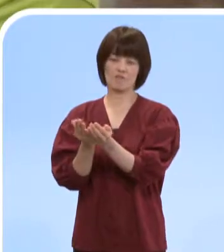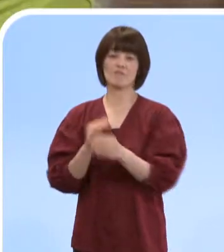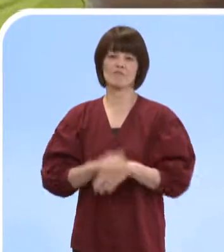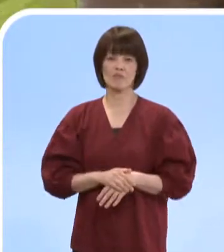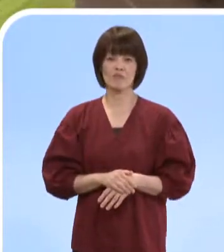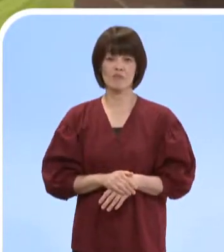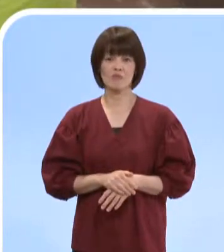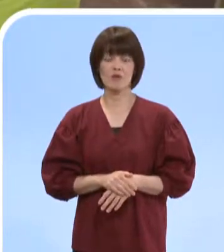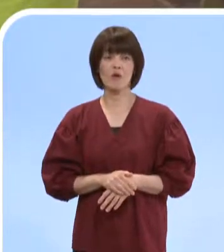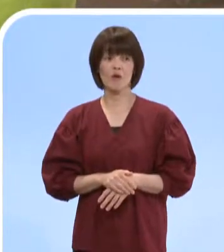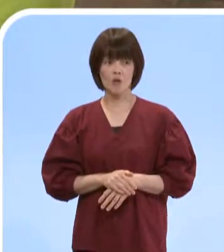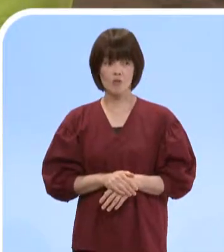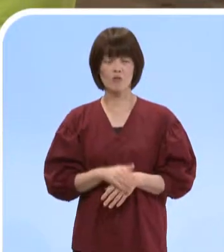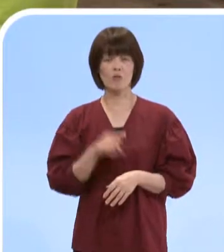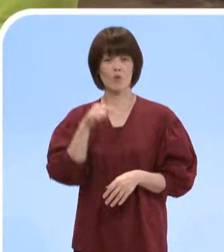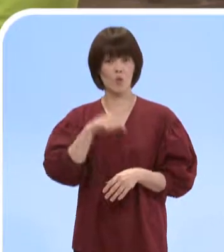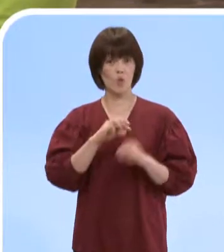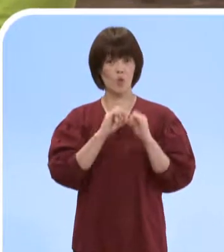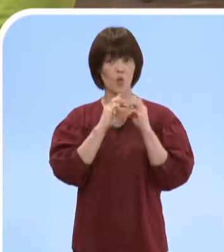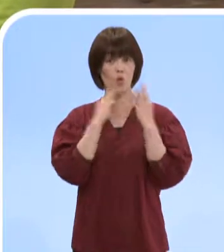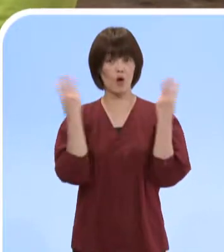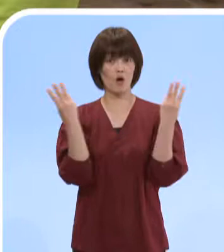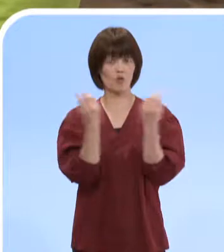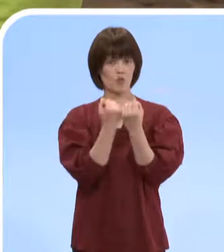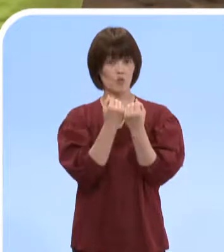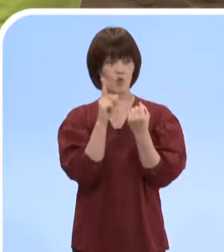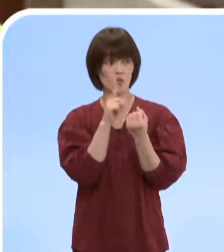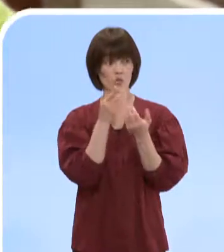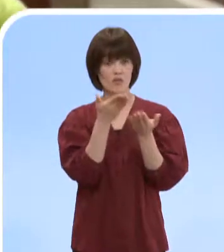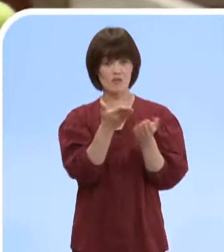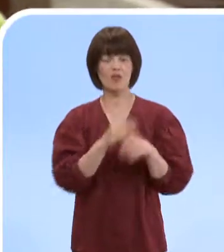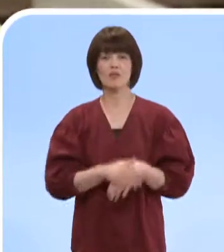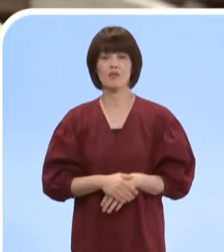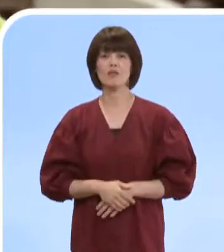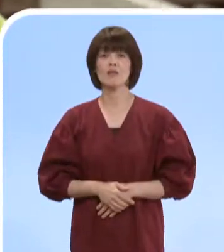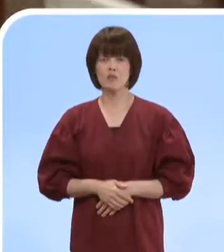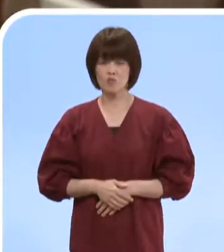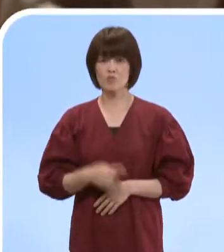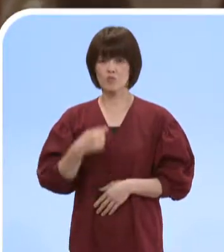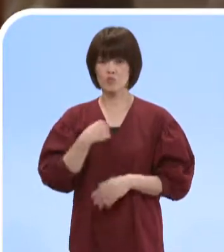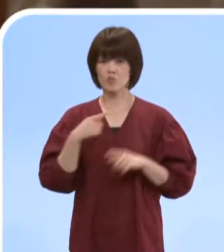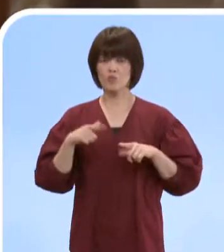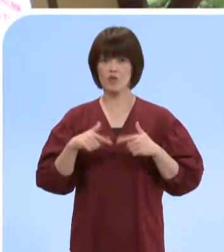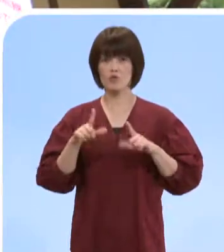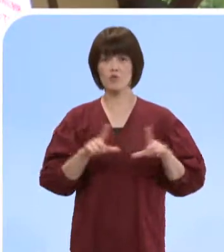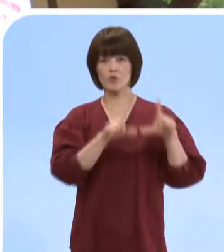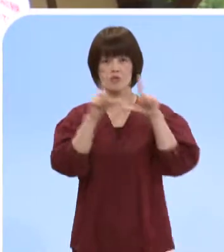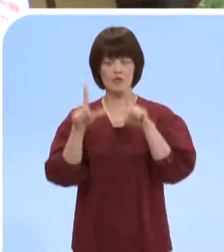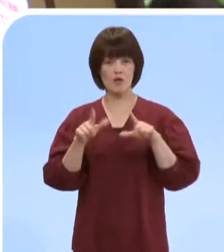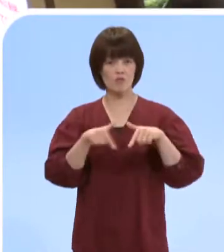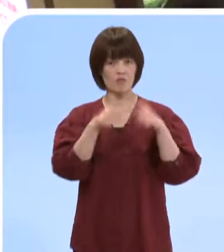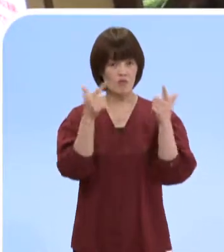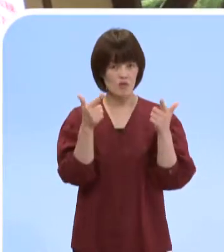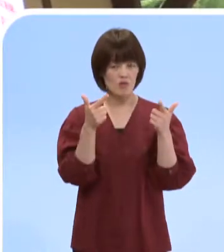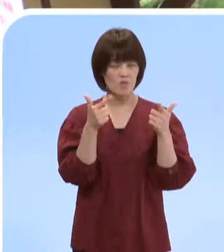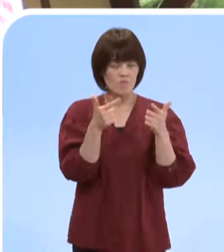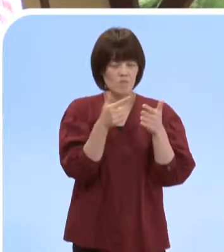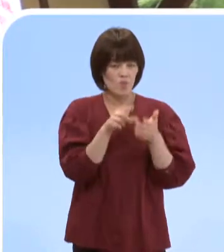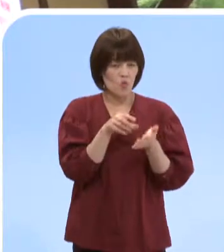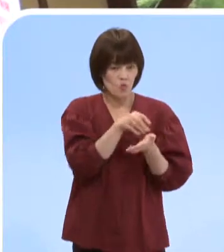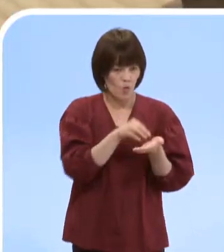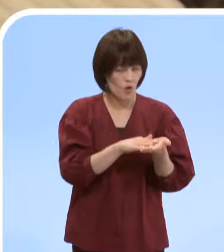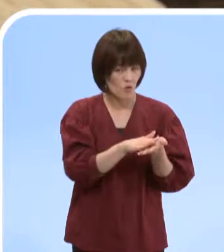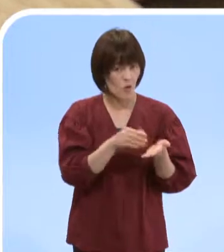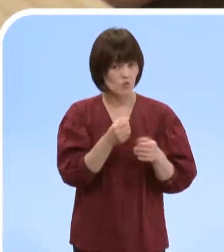戦艦 こういったワークショップどう思われますか？ 木って触れ合うことがほとんどないんで、ネコギリであったりと